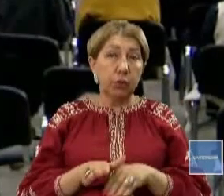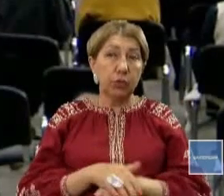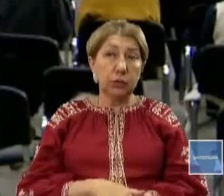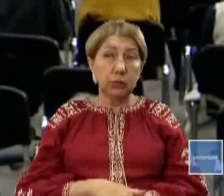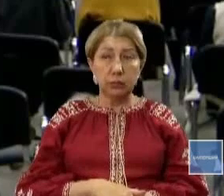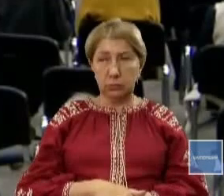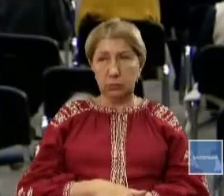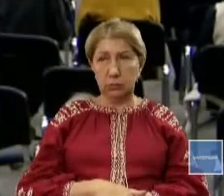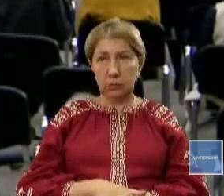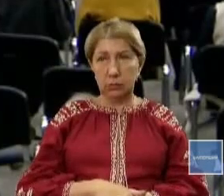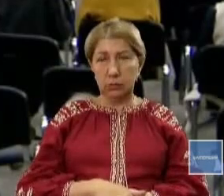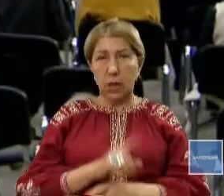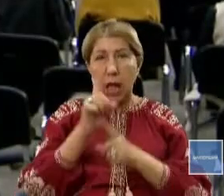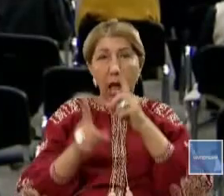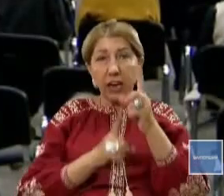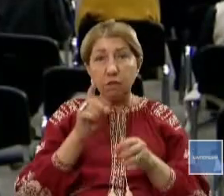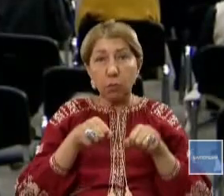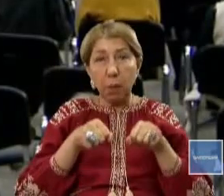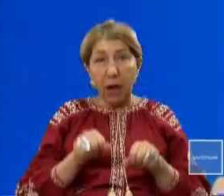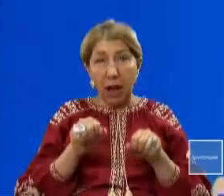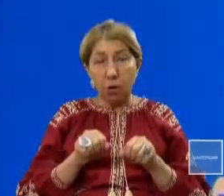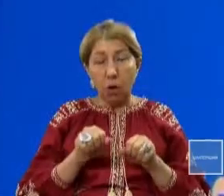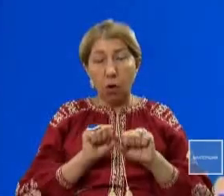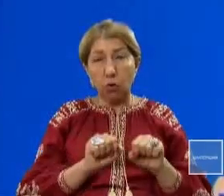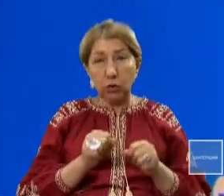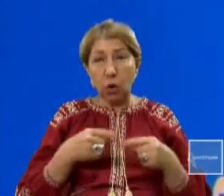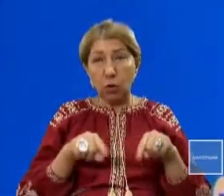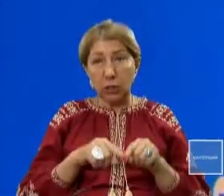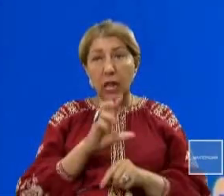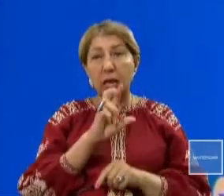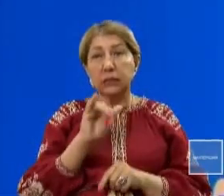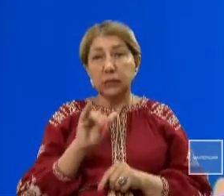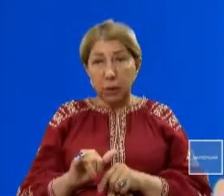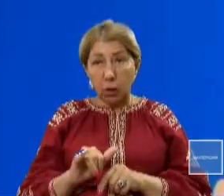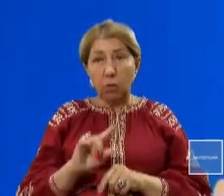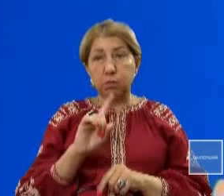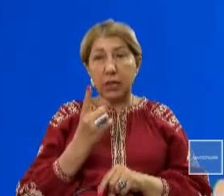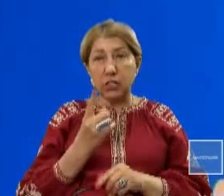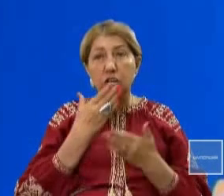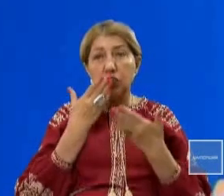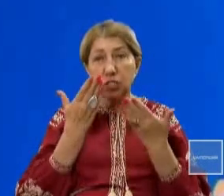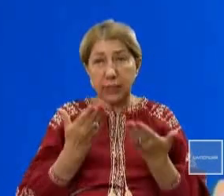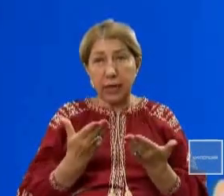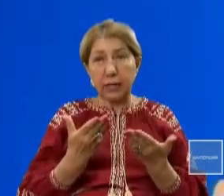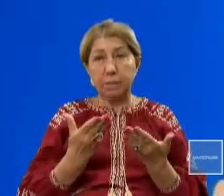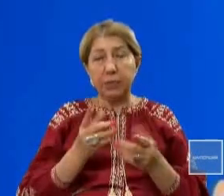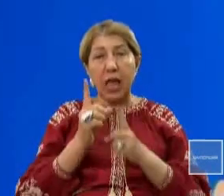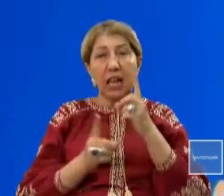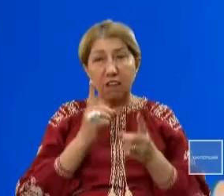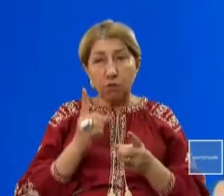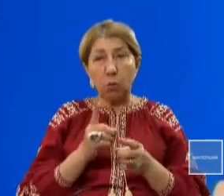Стосовно власне реформи правоохоронних органів, ви не відповіли. Служба безпеки України, перше читання реформи